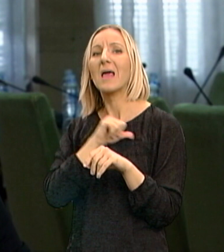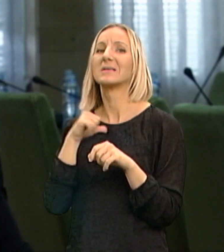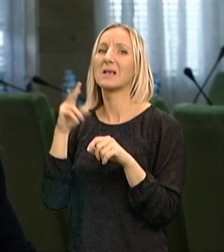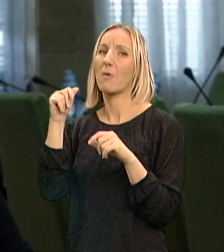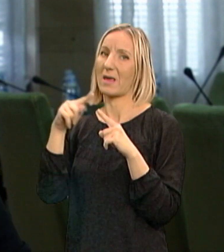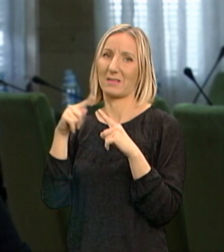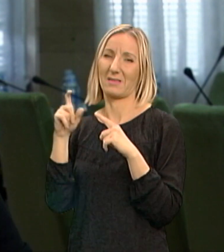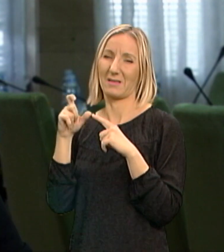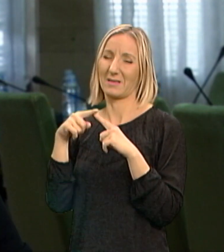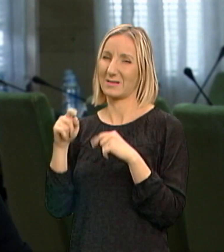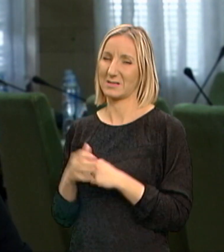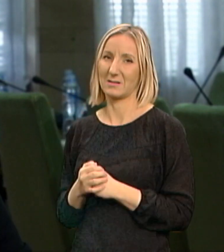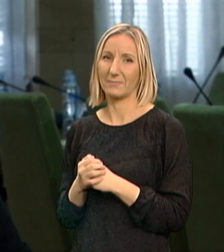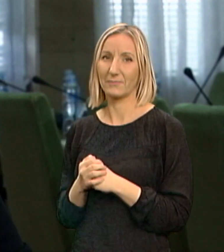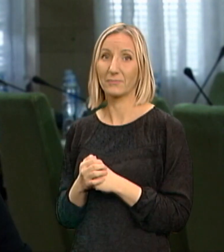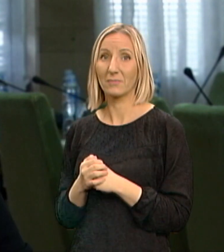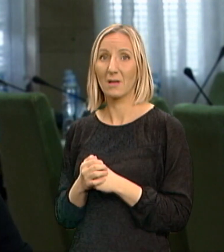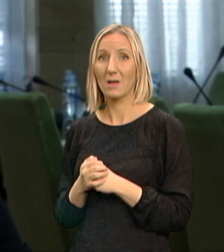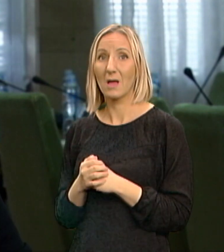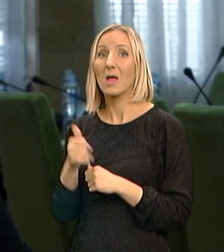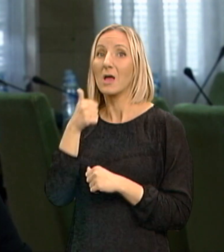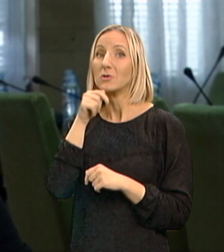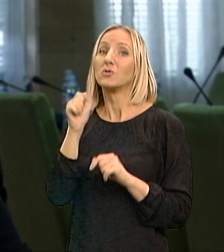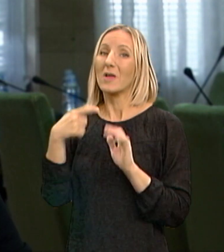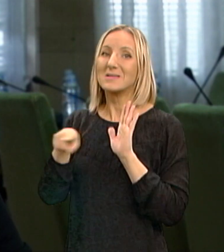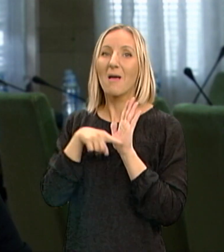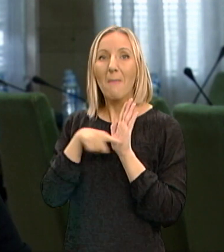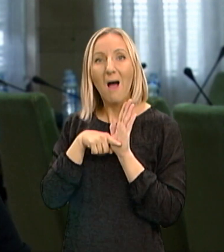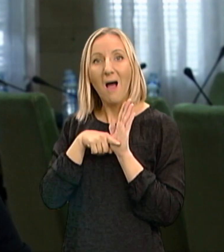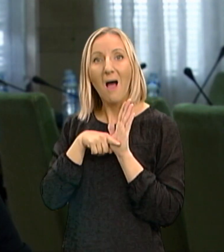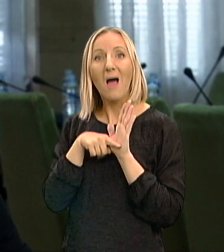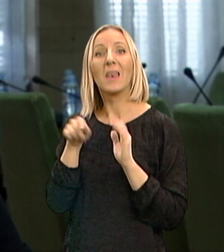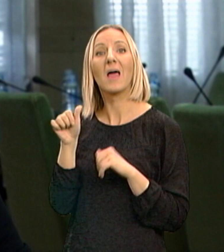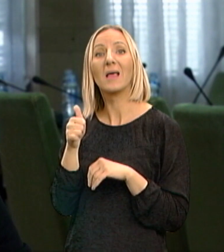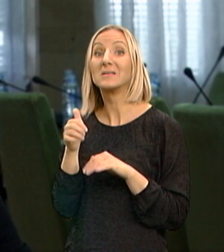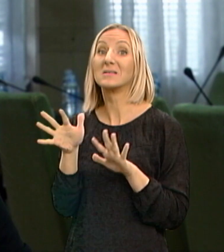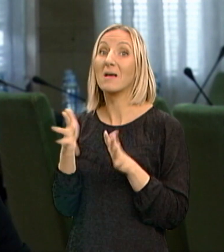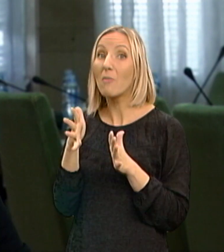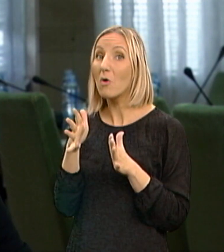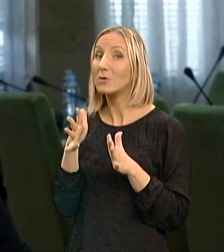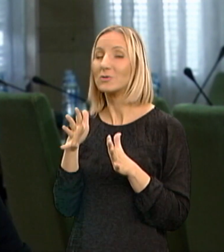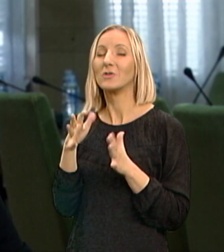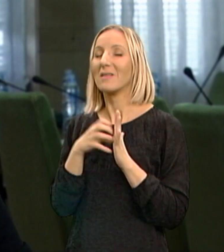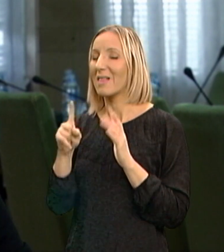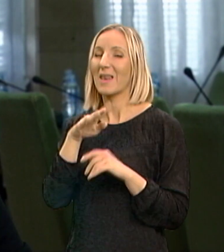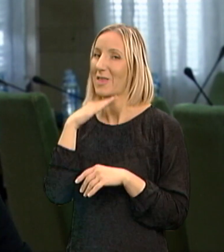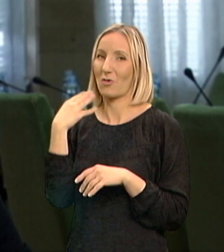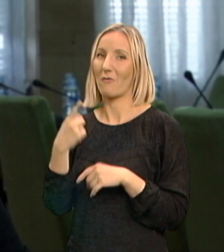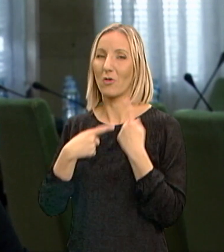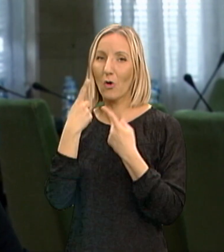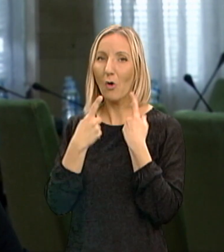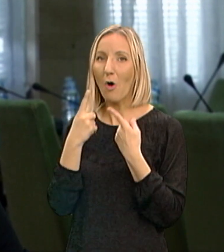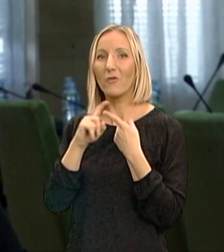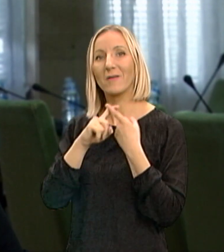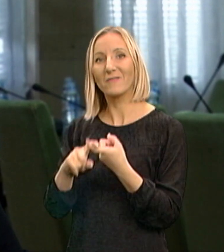RTS-u. I ono što mislim da je manjkavost, a to je da se možda i dalje nedovoljno govori o ovim